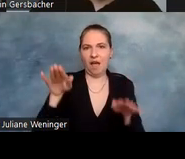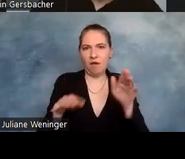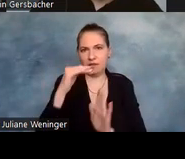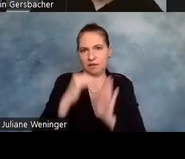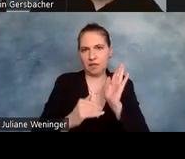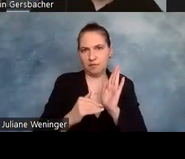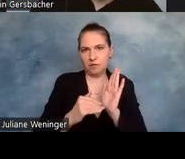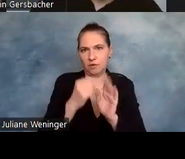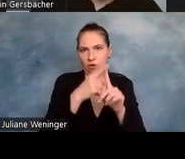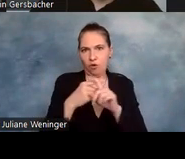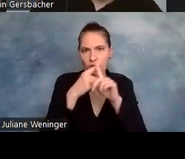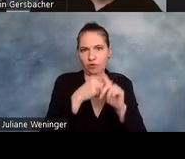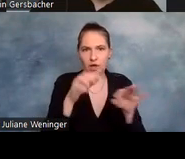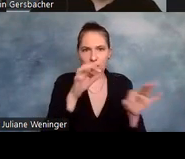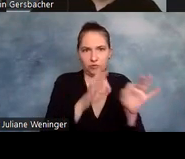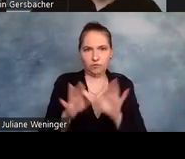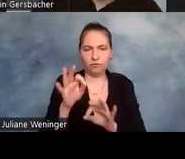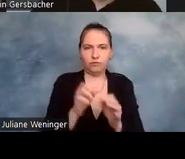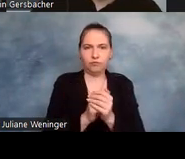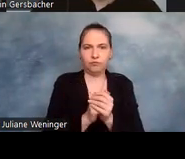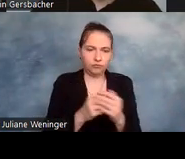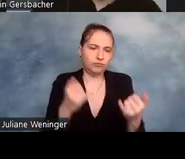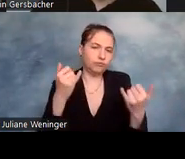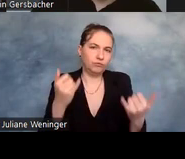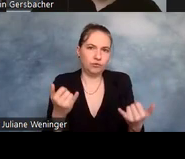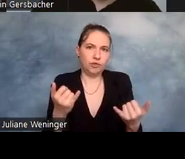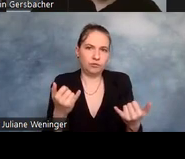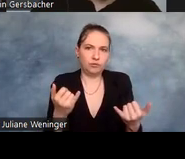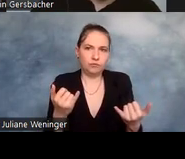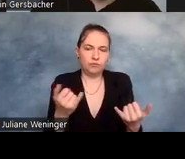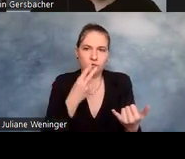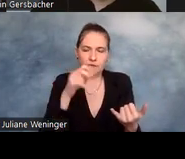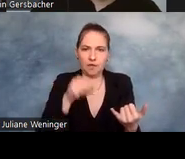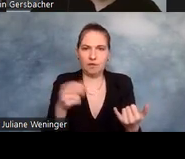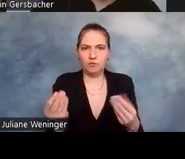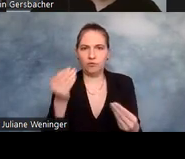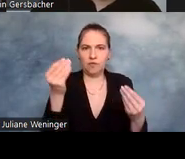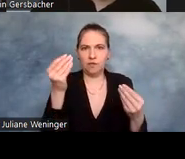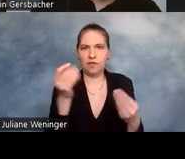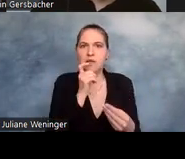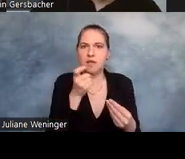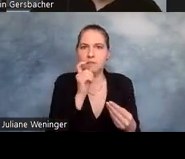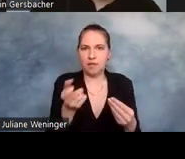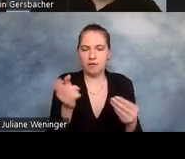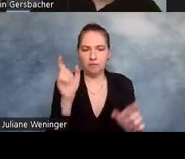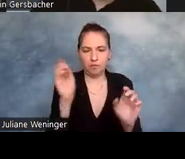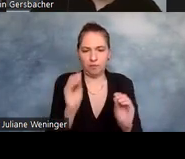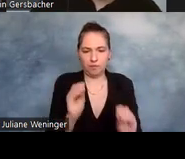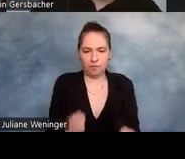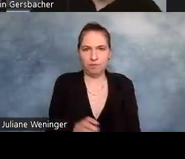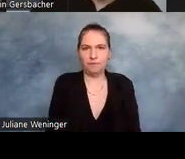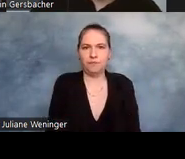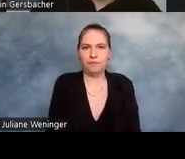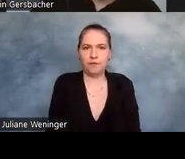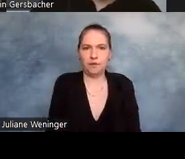ausgeführt. Und wir sehen, da wurden jetzt einfach nochmal zusätzlich solche Elemente reingeschrieben. Im Prinzip